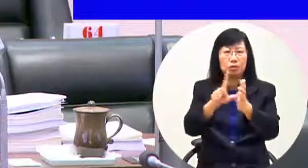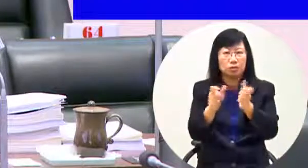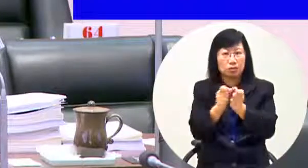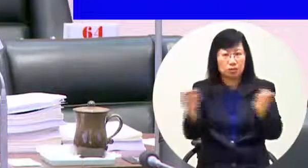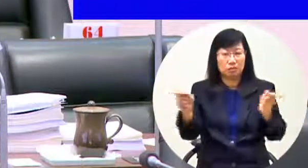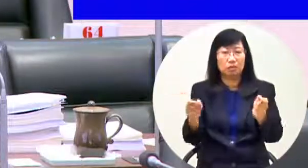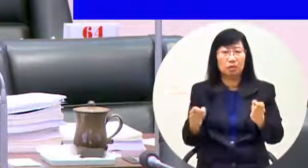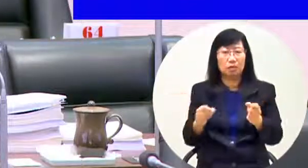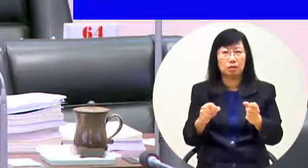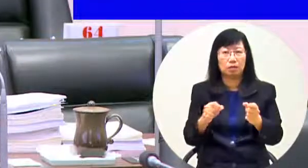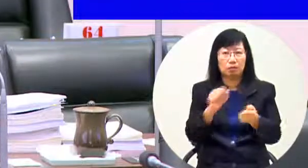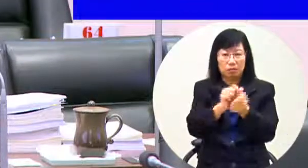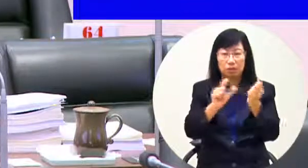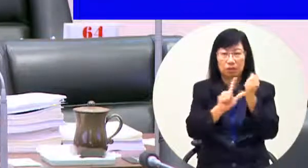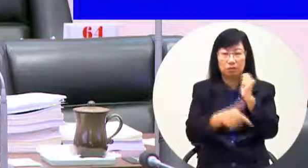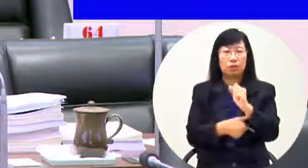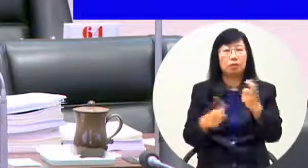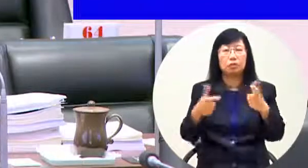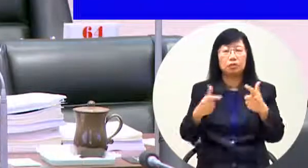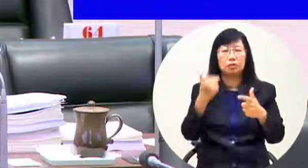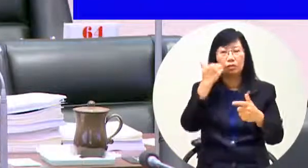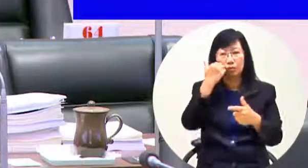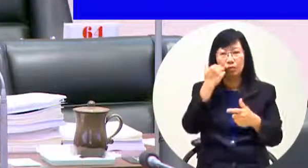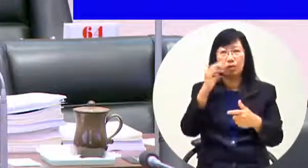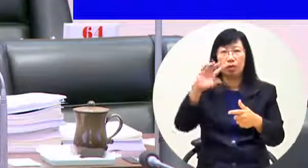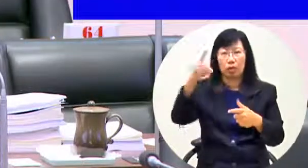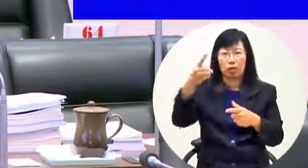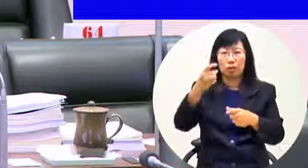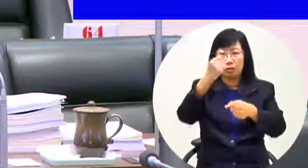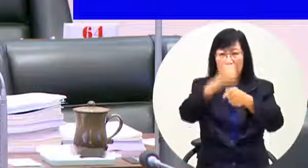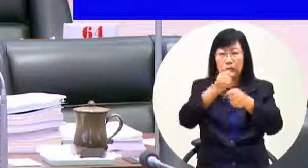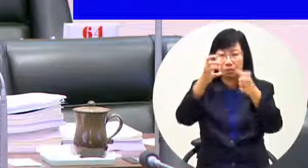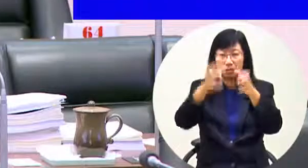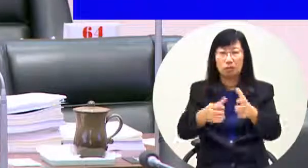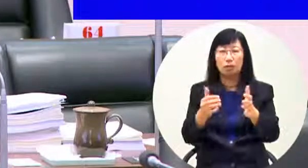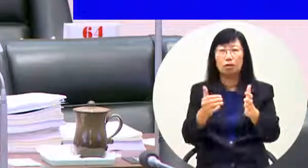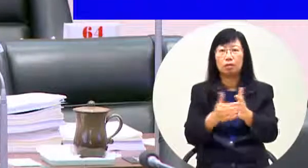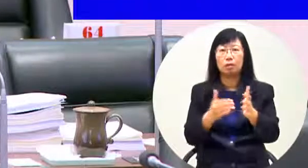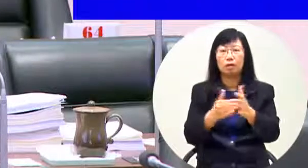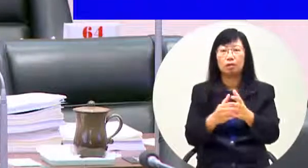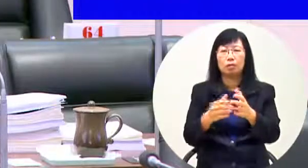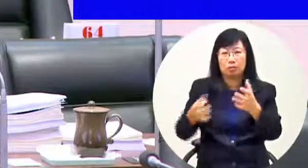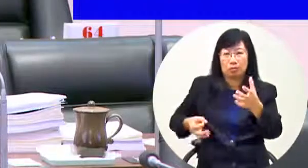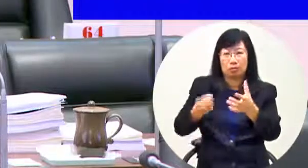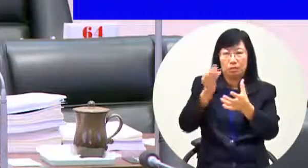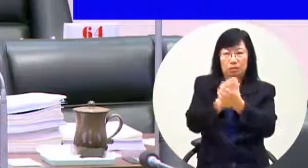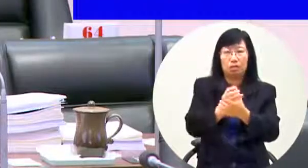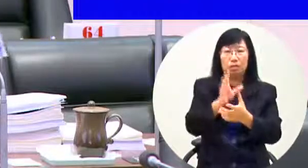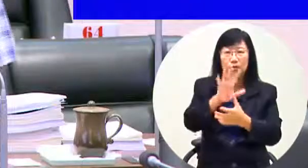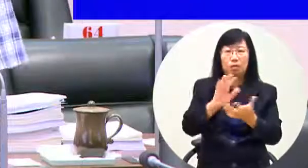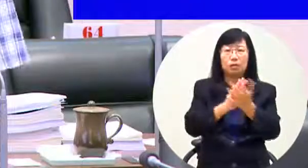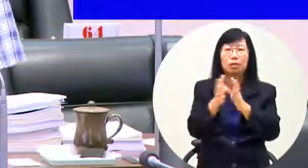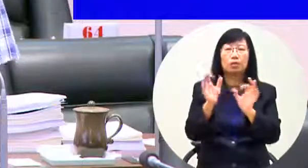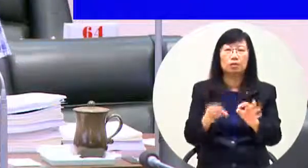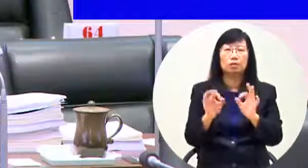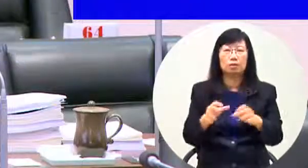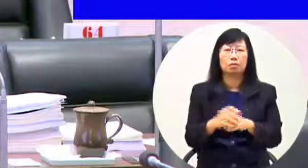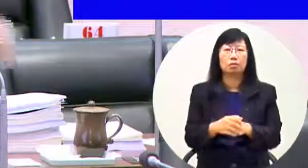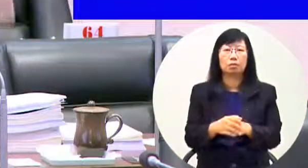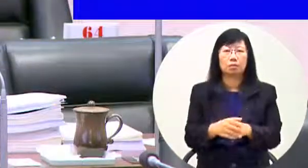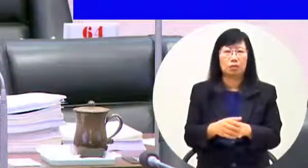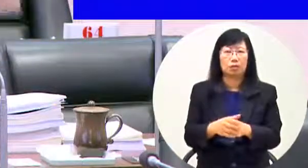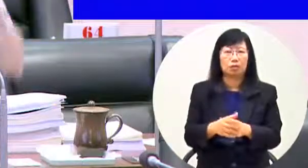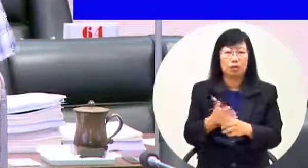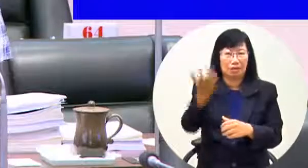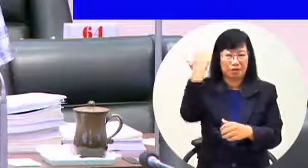错误哈，真的比浪费还严重。以前有很多学校，曾几何时，譬